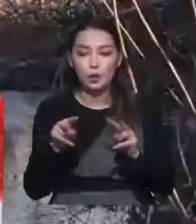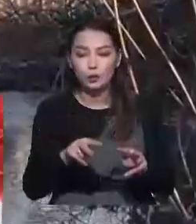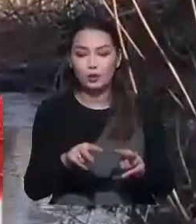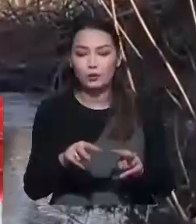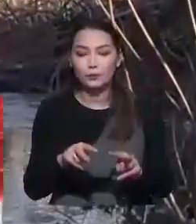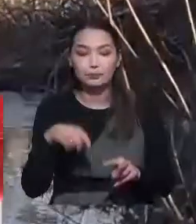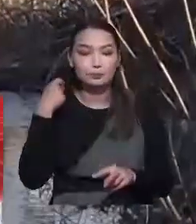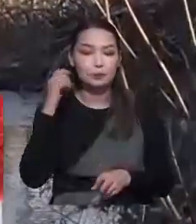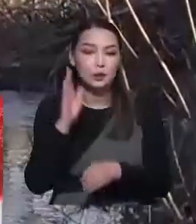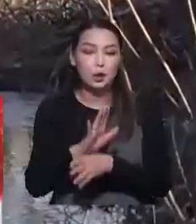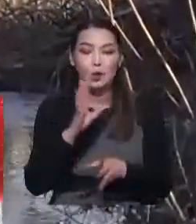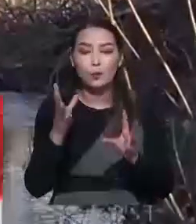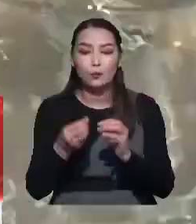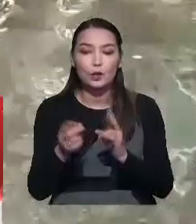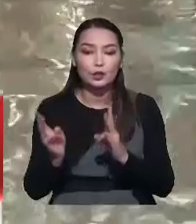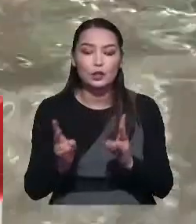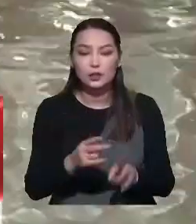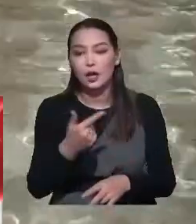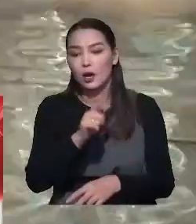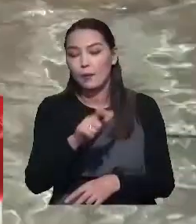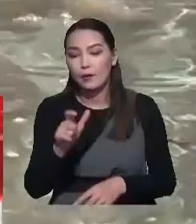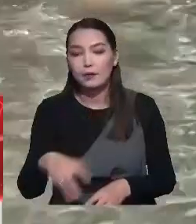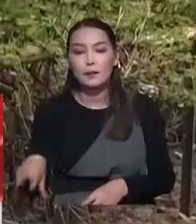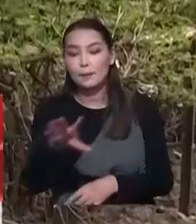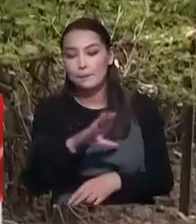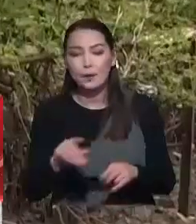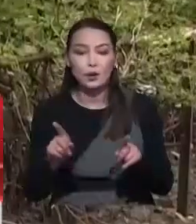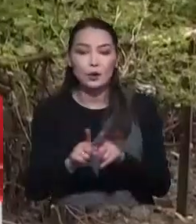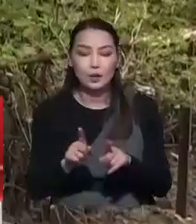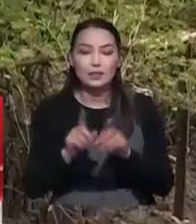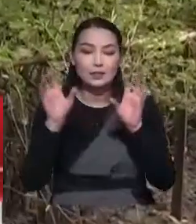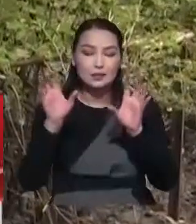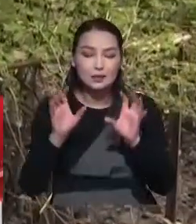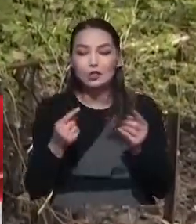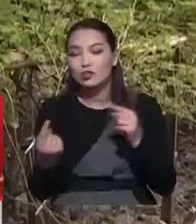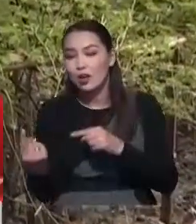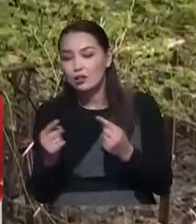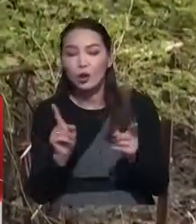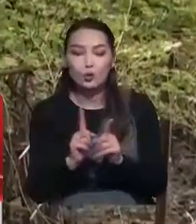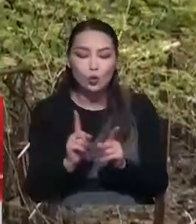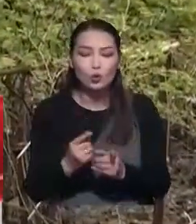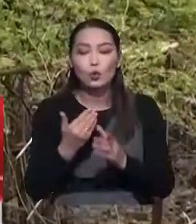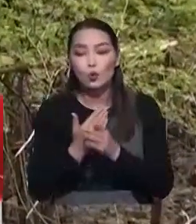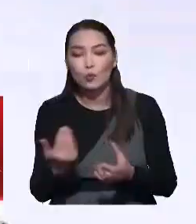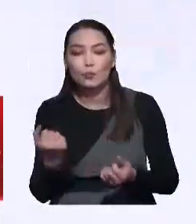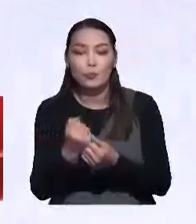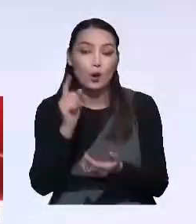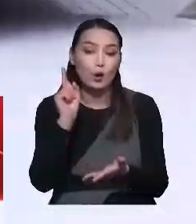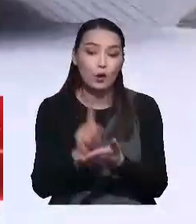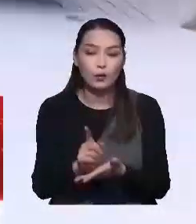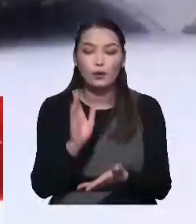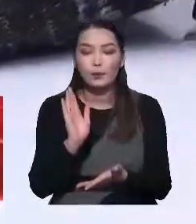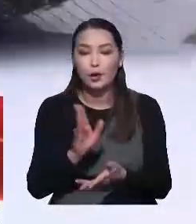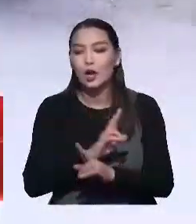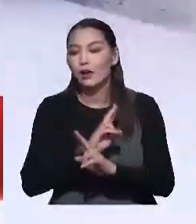Президент тапсырмасы бойынша зардап шеккен азаматтардың барлығына жан-жақты көмек пен қолдау міндетті түрде көрсетіледі.